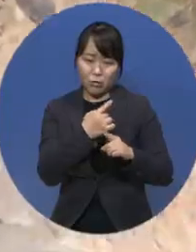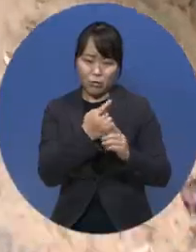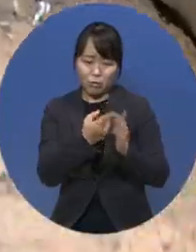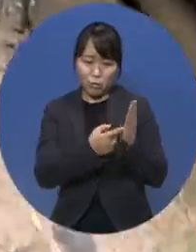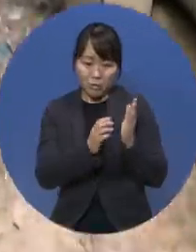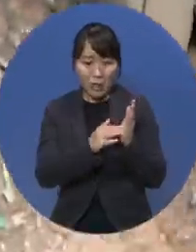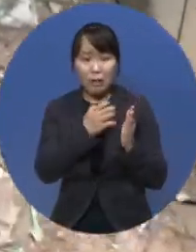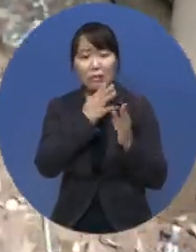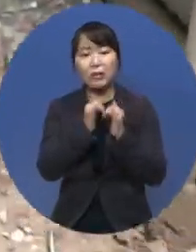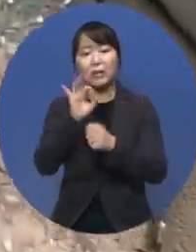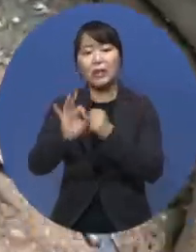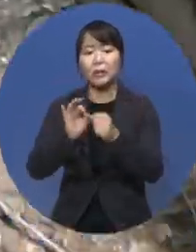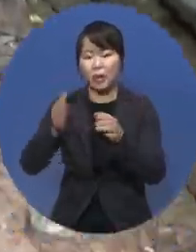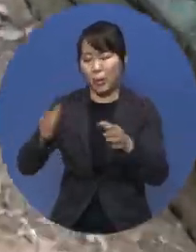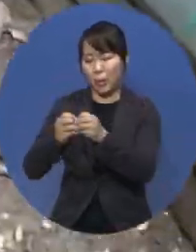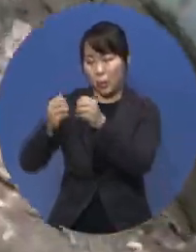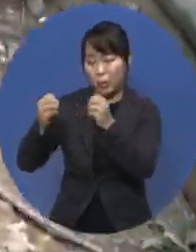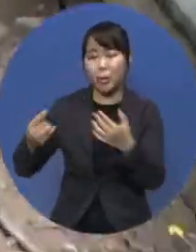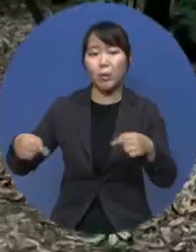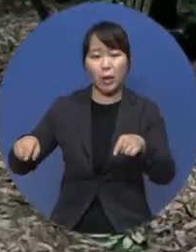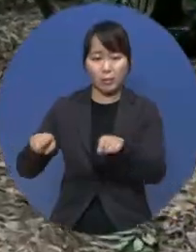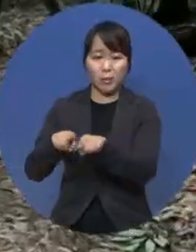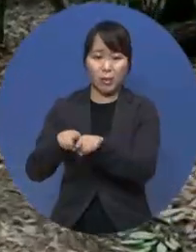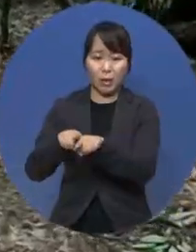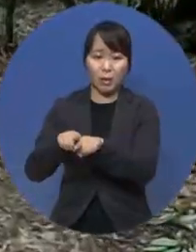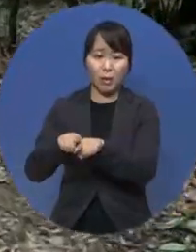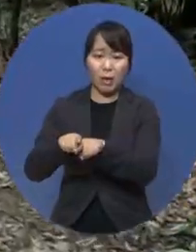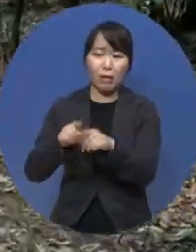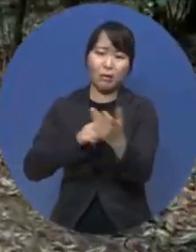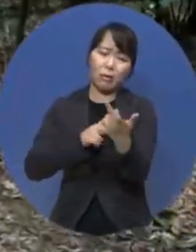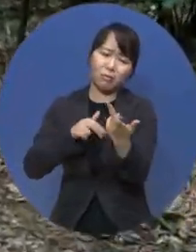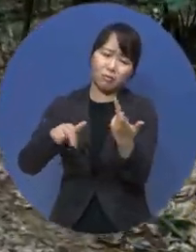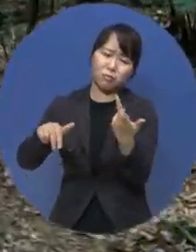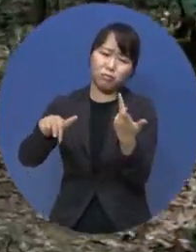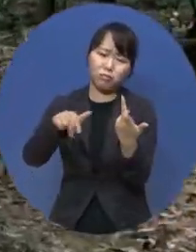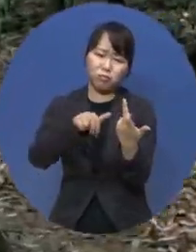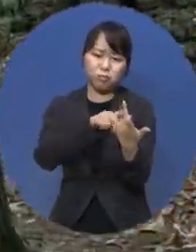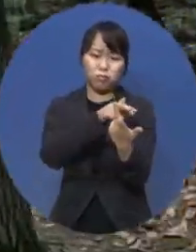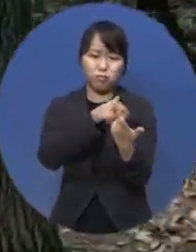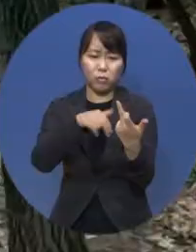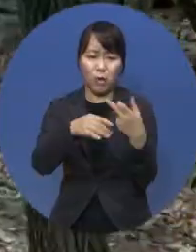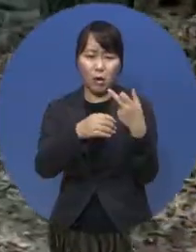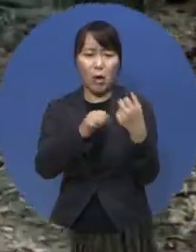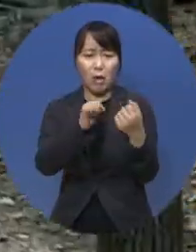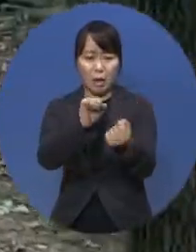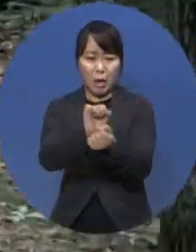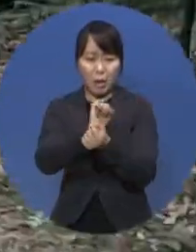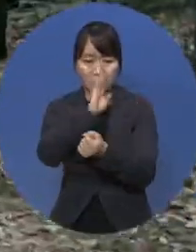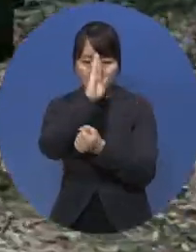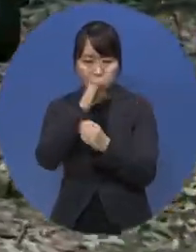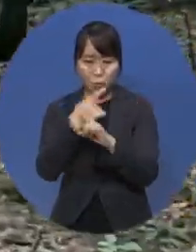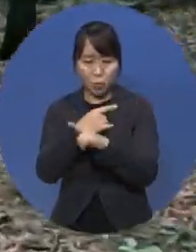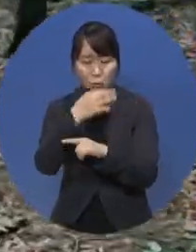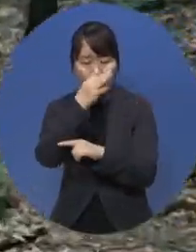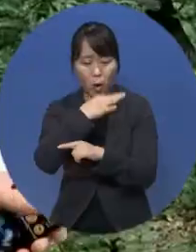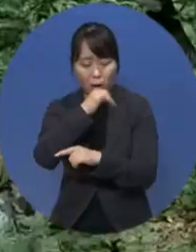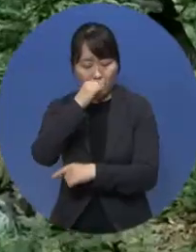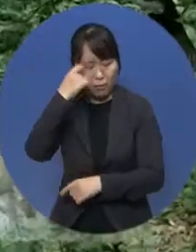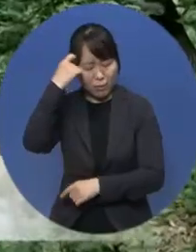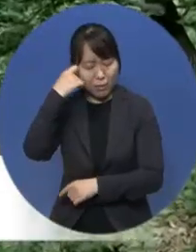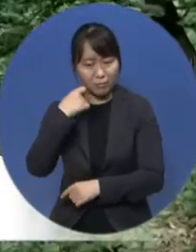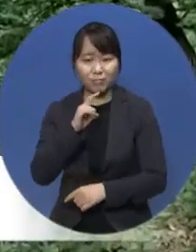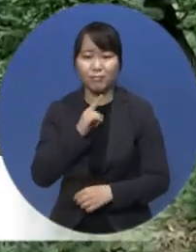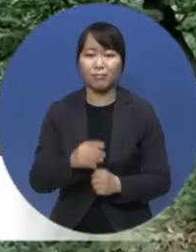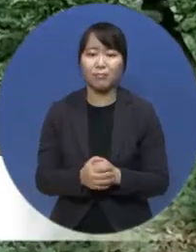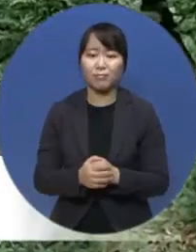10년만에 동창들과 우면산 둘레길 탐방에 나서 감염병 7 효과를 느꼈다고 말했습니다